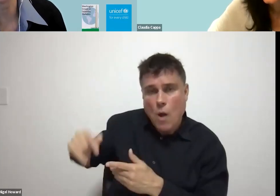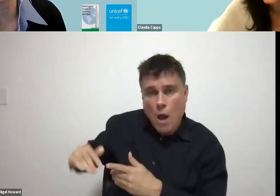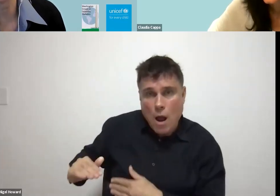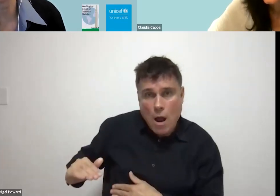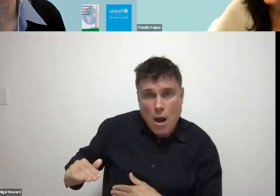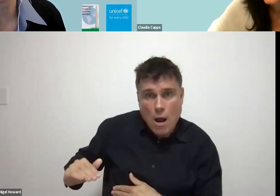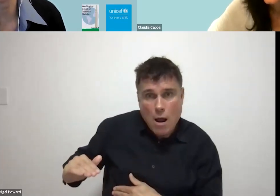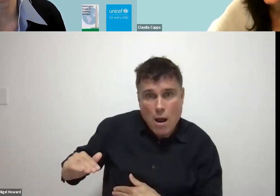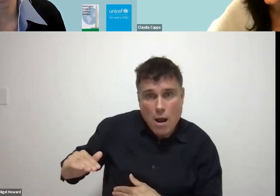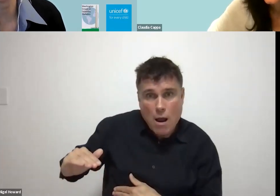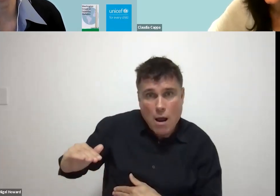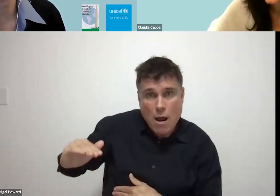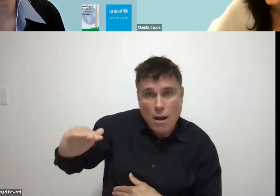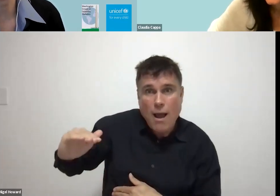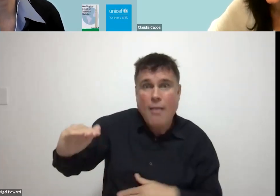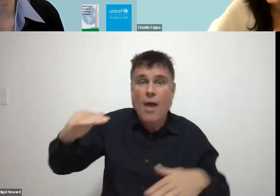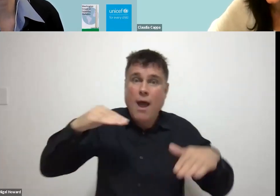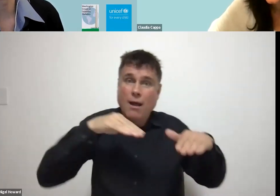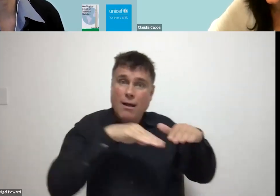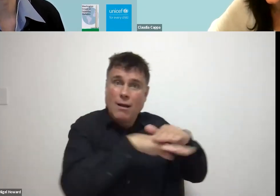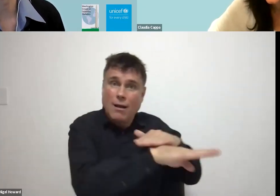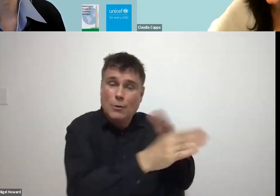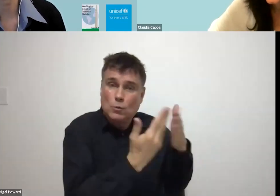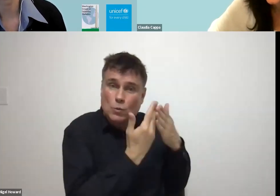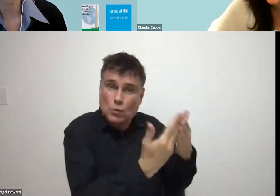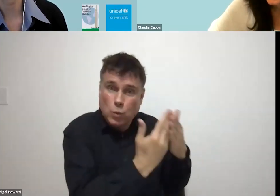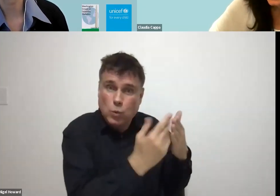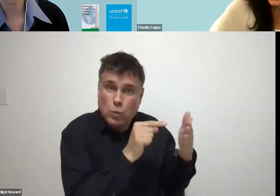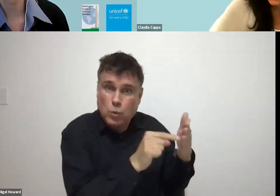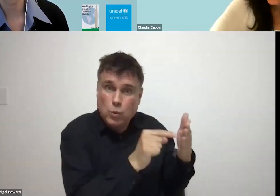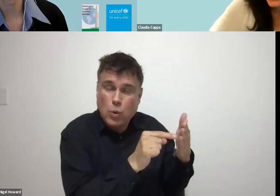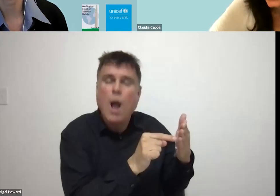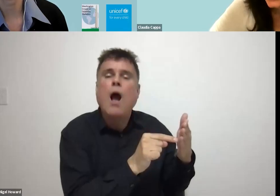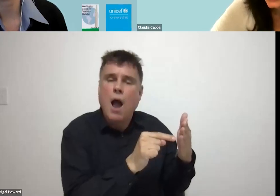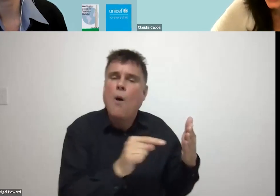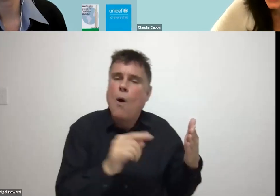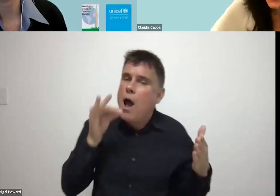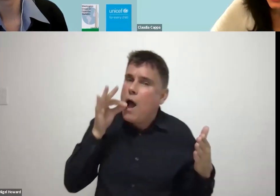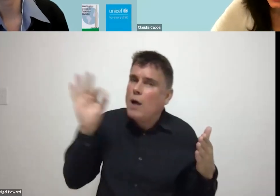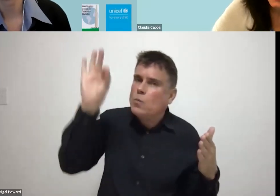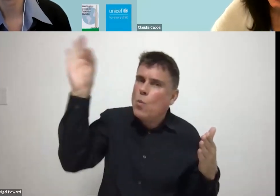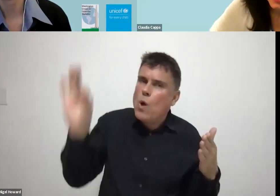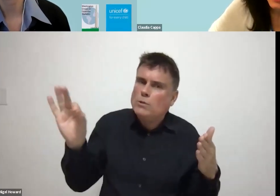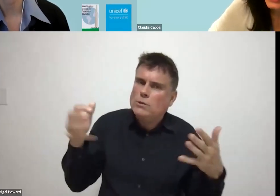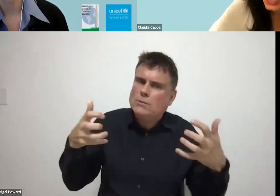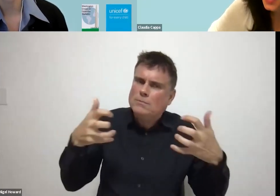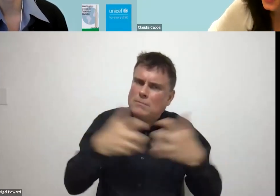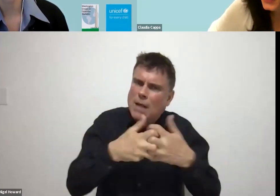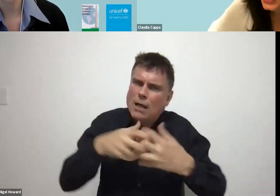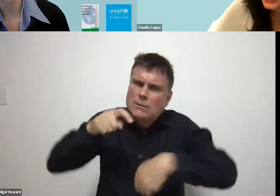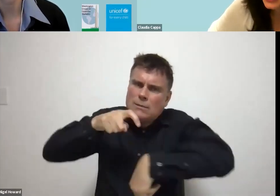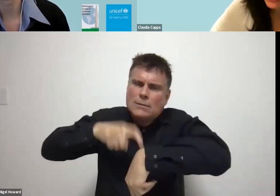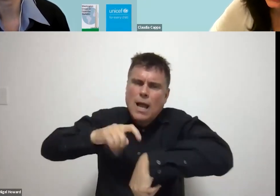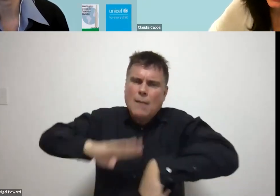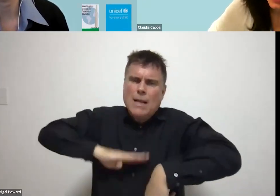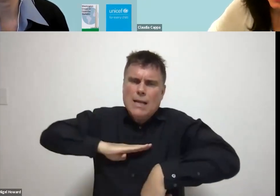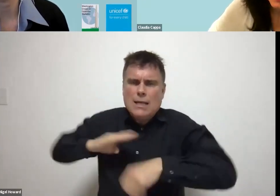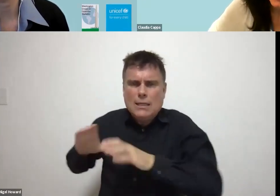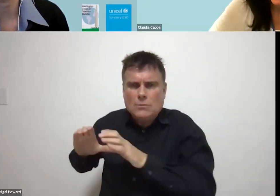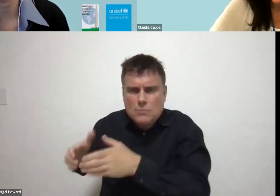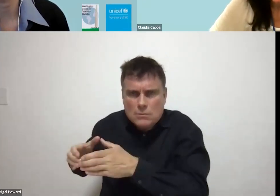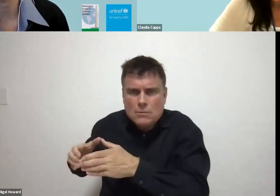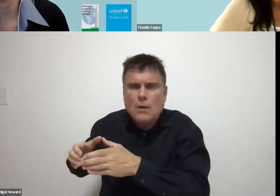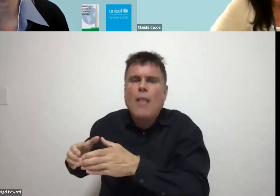outils sont applicables. D'accord? Je pense qu'on doit déjà